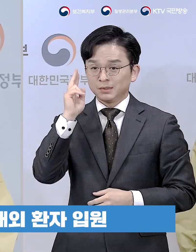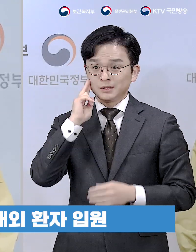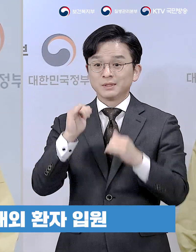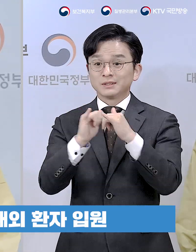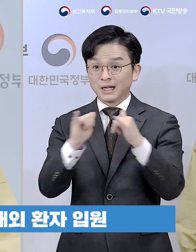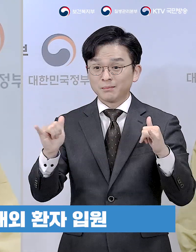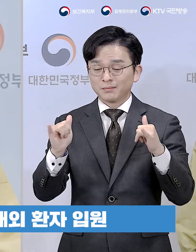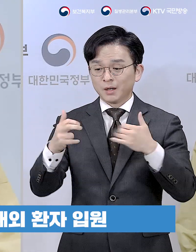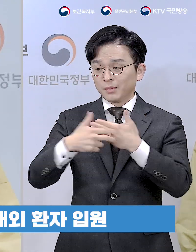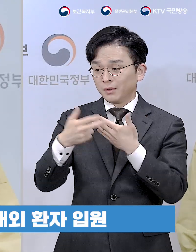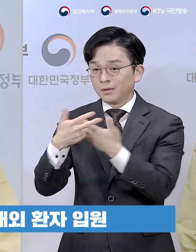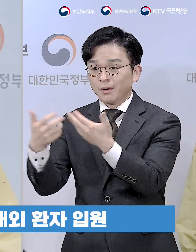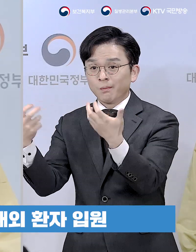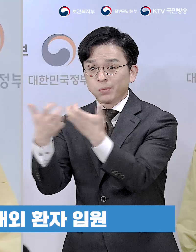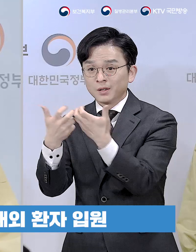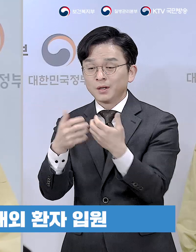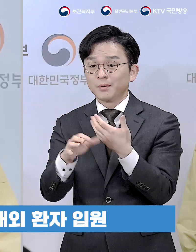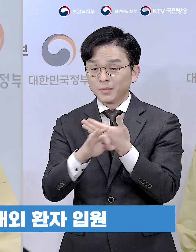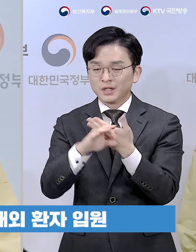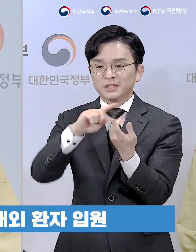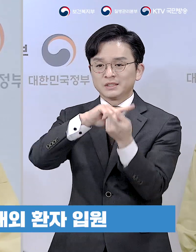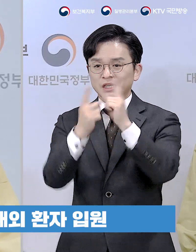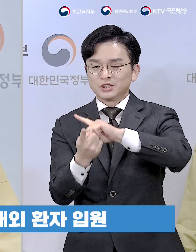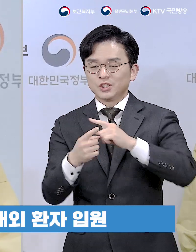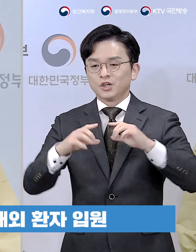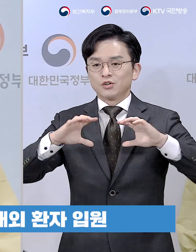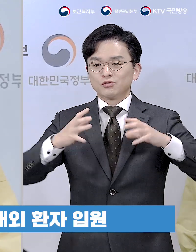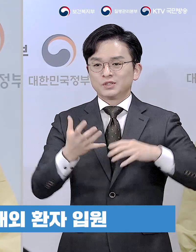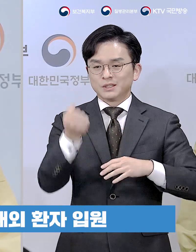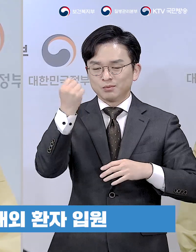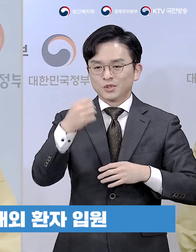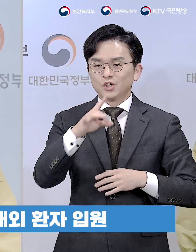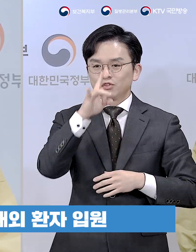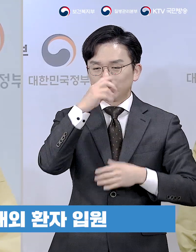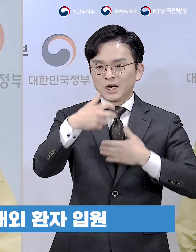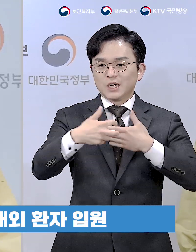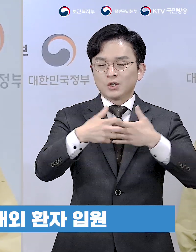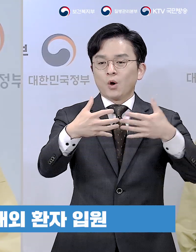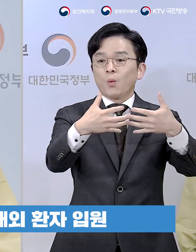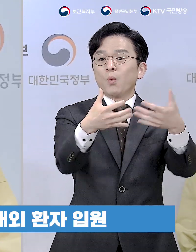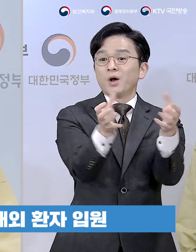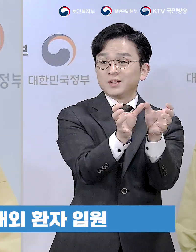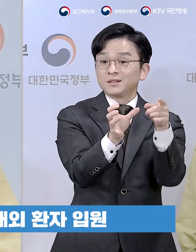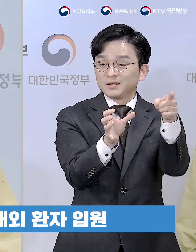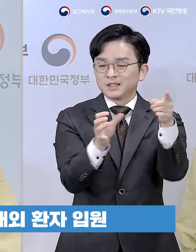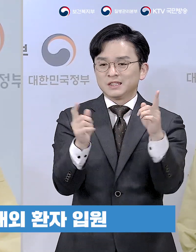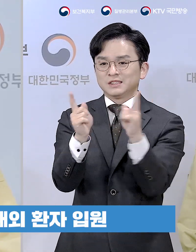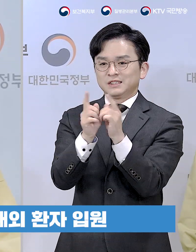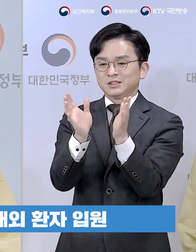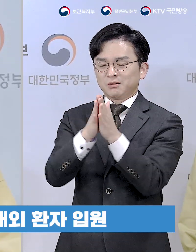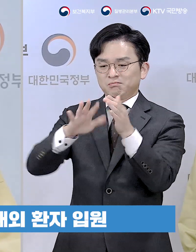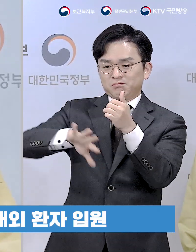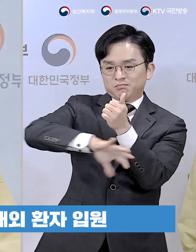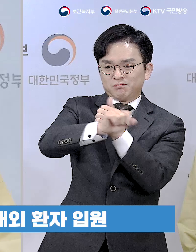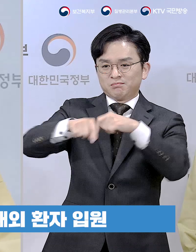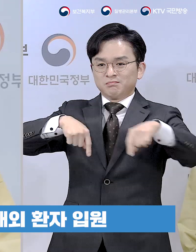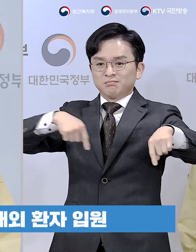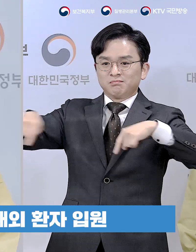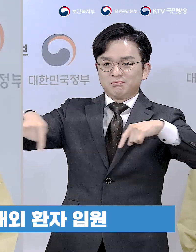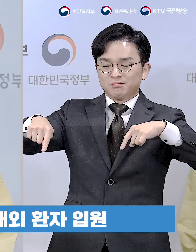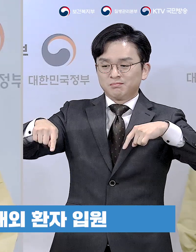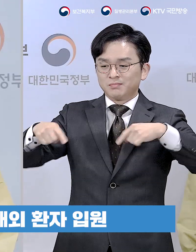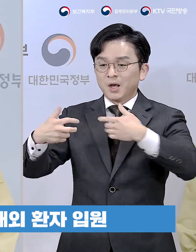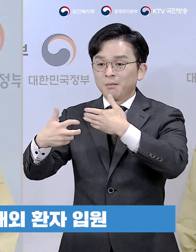중증 환자로 지역의 상급병원 병실이 부족한 경우 국립중앙의료원 전원지원상황실에서 타